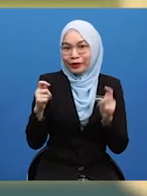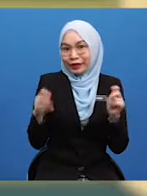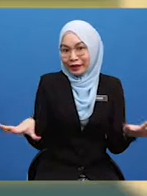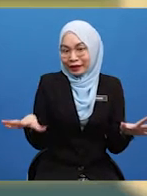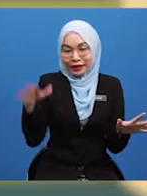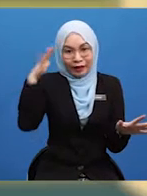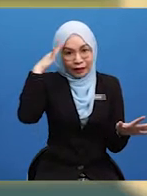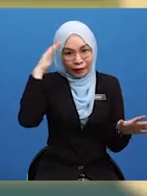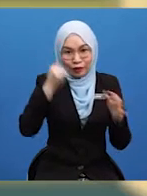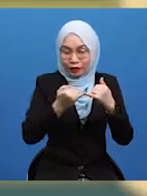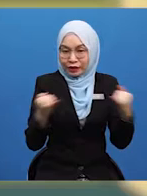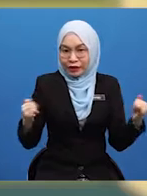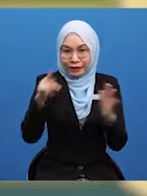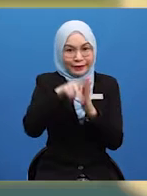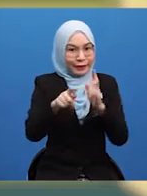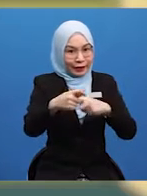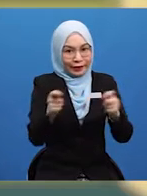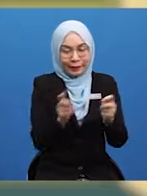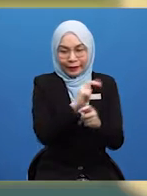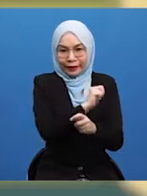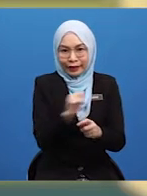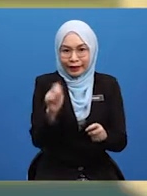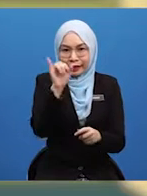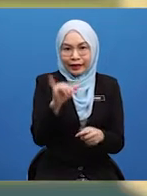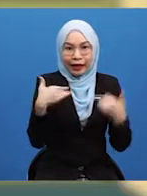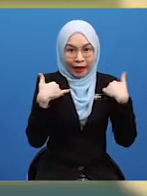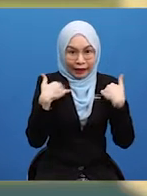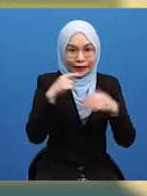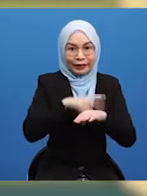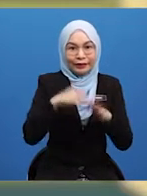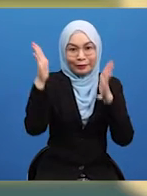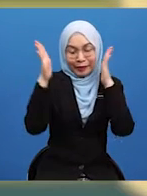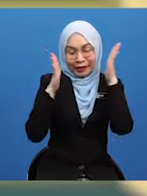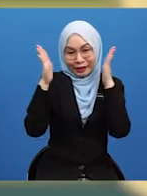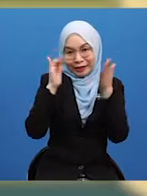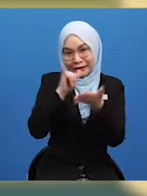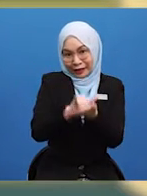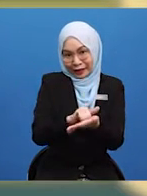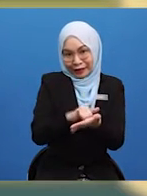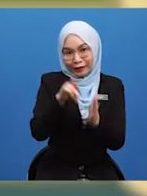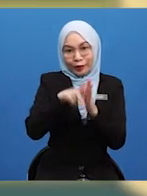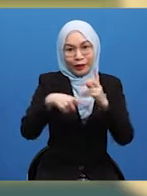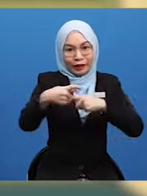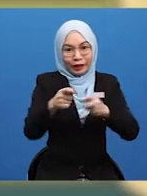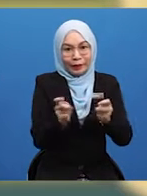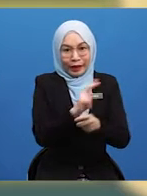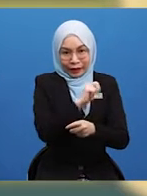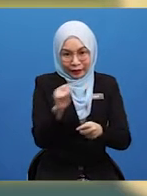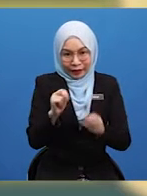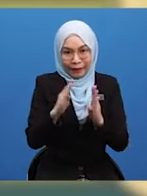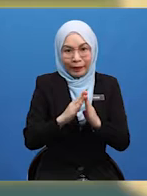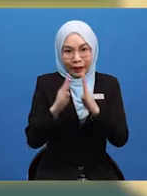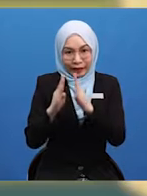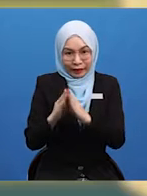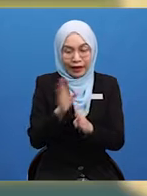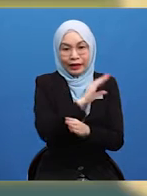mengetahui jenis pertempatan yang terdapat di Malaysia, iaitu pertempatan bandar dan